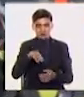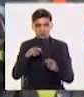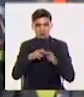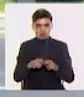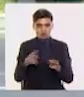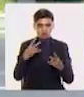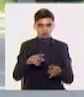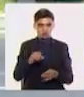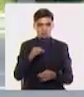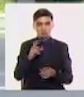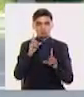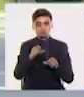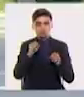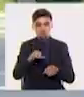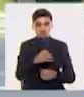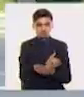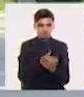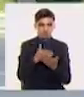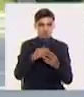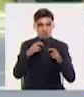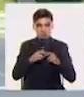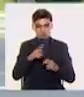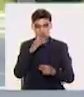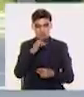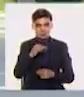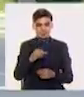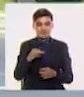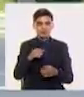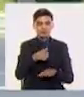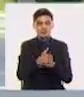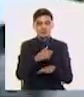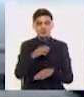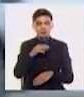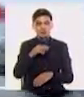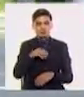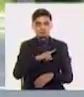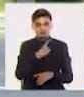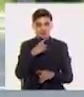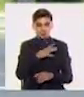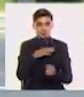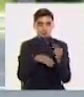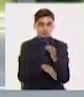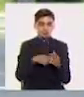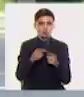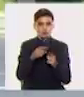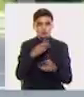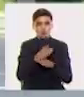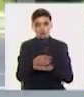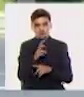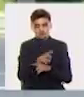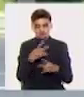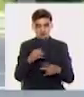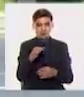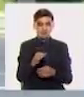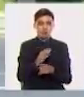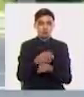алудың қажеті жоқ. Шыға берісте дене қызуы да тексерілмейді. Осылай деген бас маман сөз соңында қонаққа бармаңыздар, қонақ шақырмаңыздар